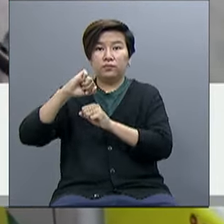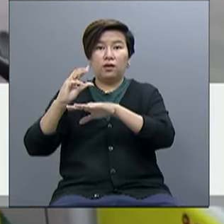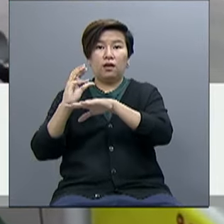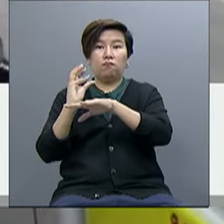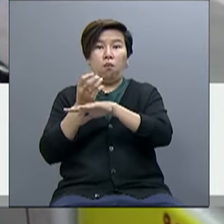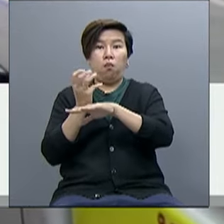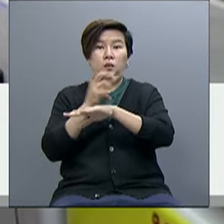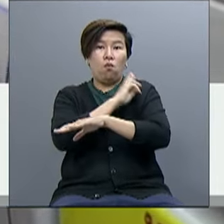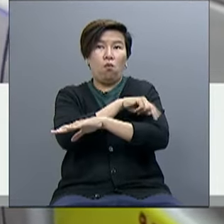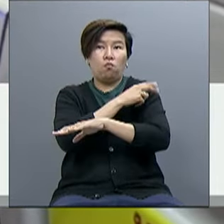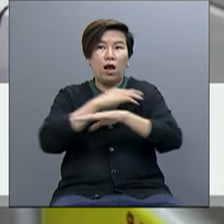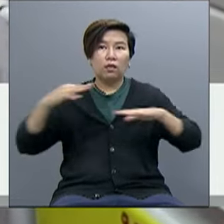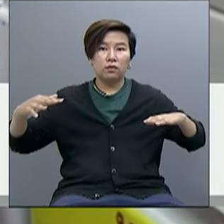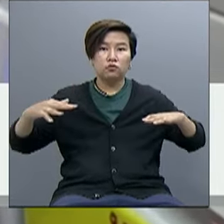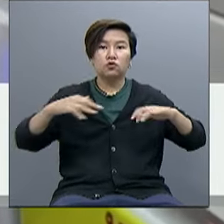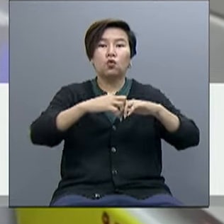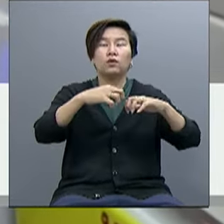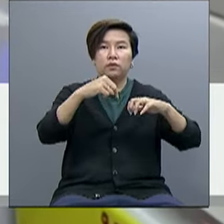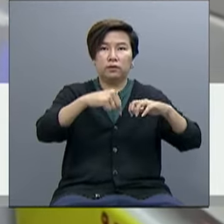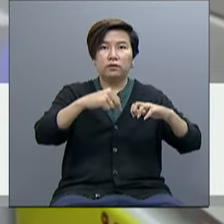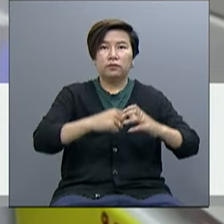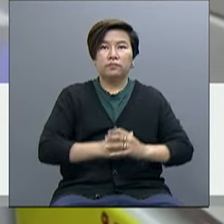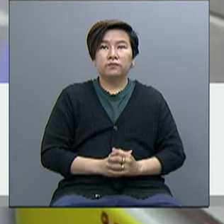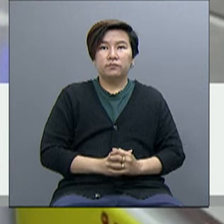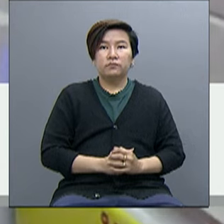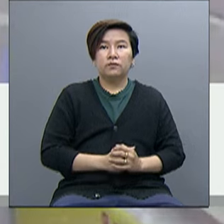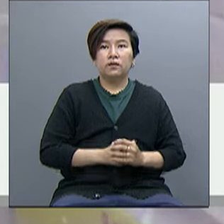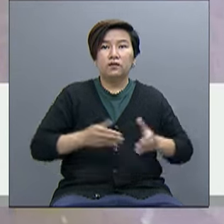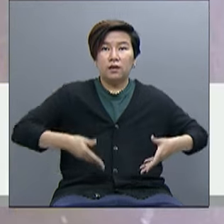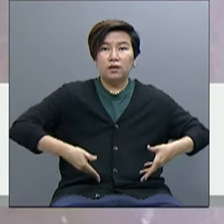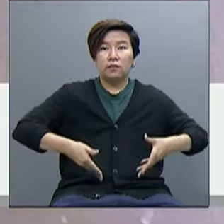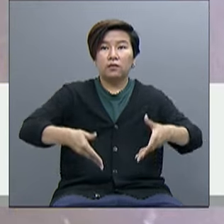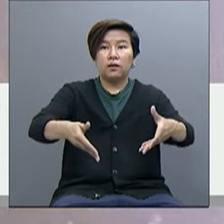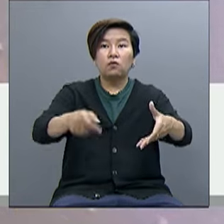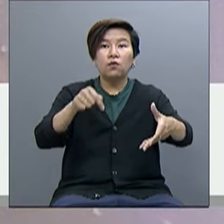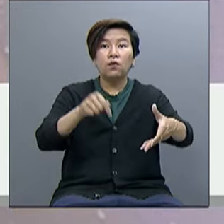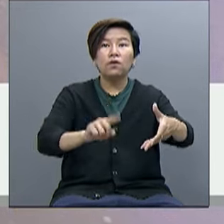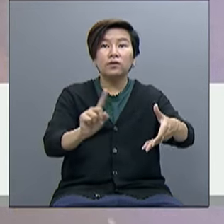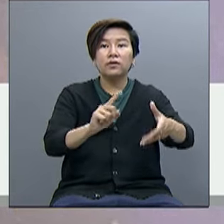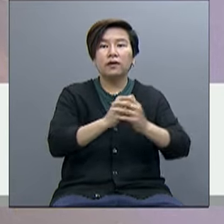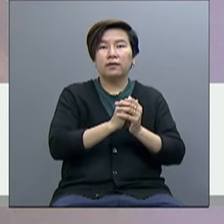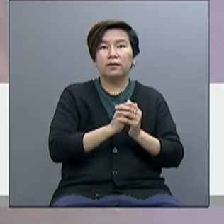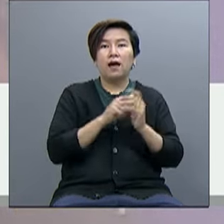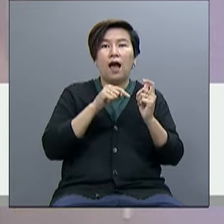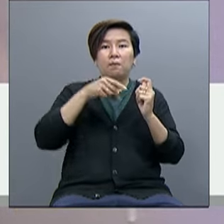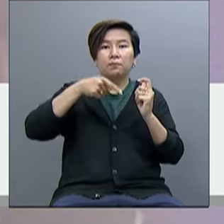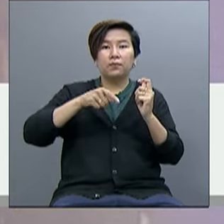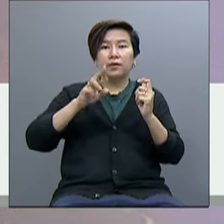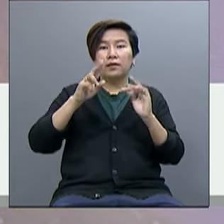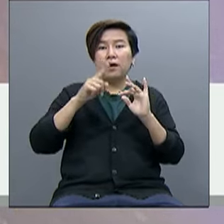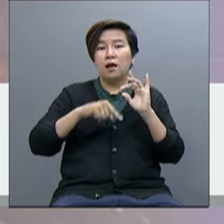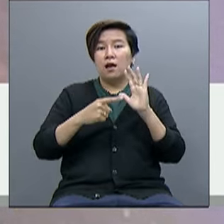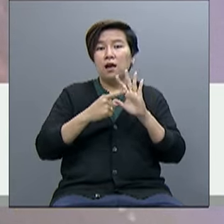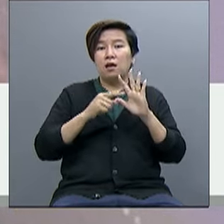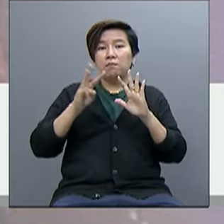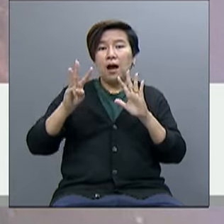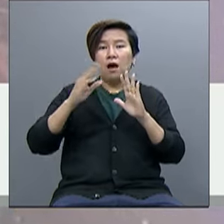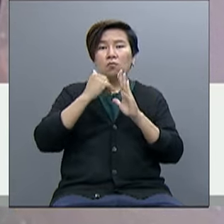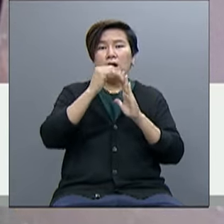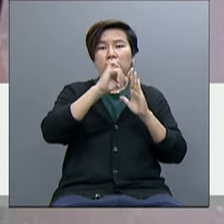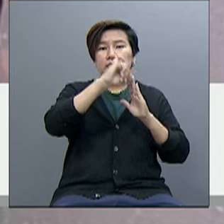101เชียงใหม่พร้าวบ้านหลวงหมู่ 6ตำบลโหล่งคอ์ดอำำเภอพร้าวจังหวัดเชียงใหม่เหตุการณ์เกิด